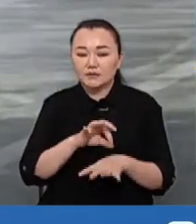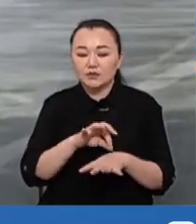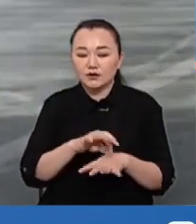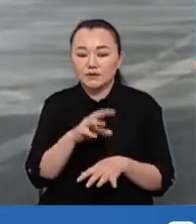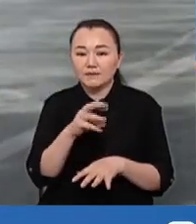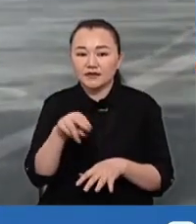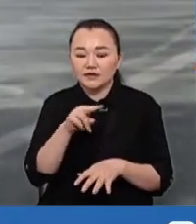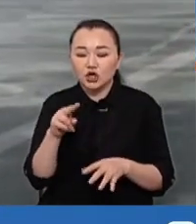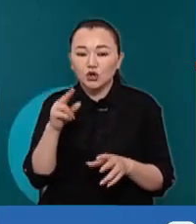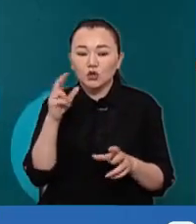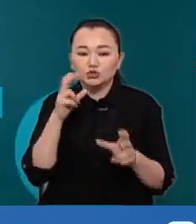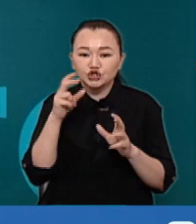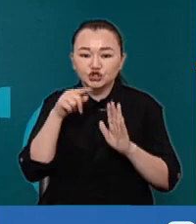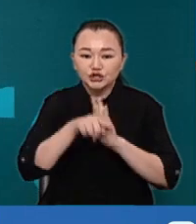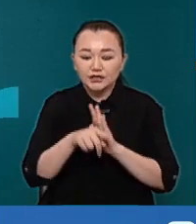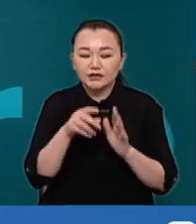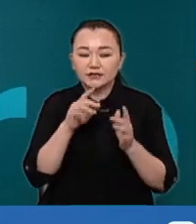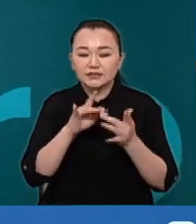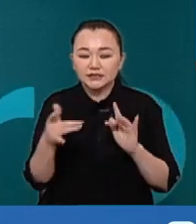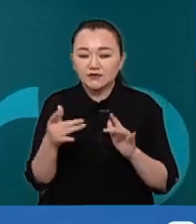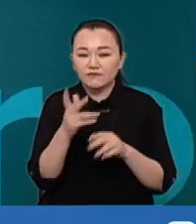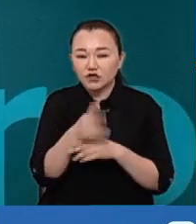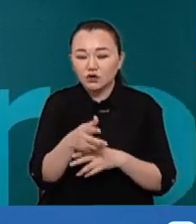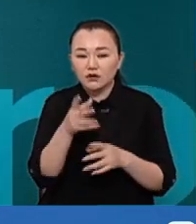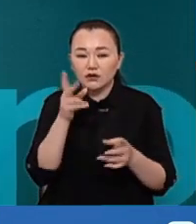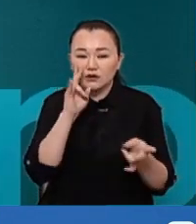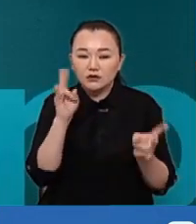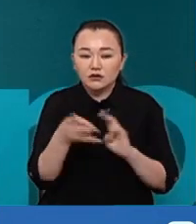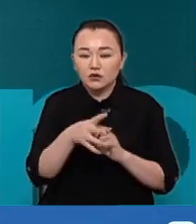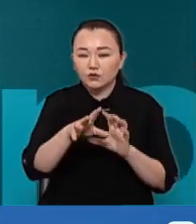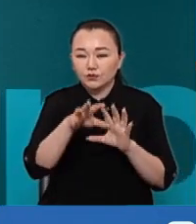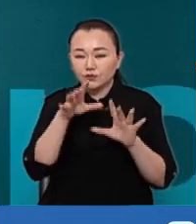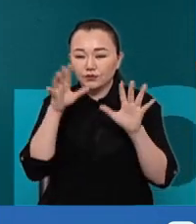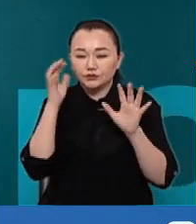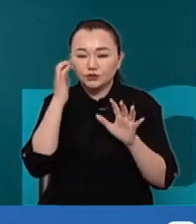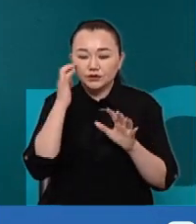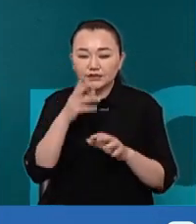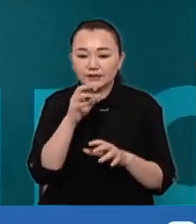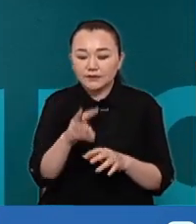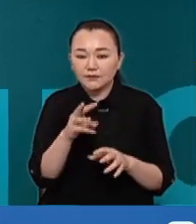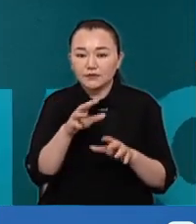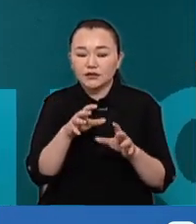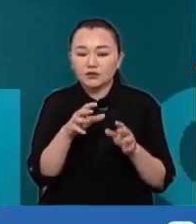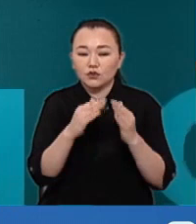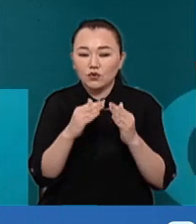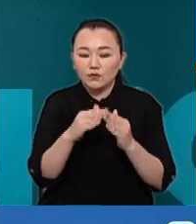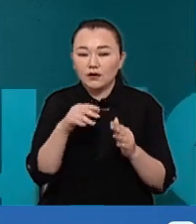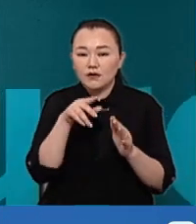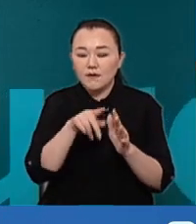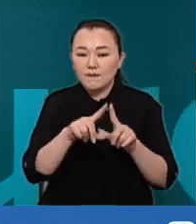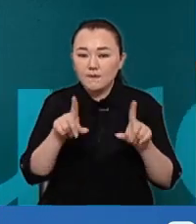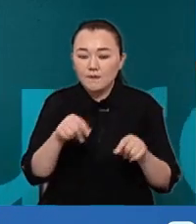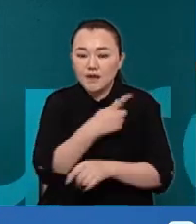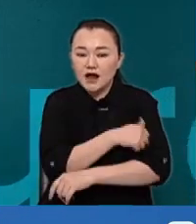пациентами медучреждения. В сети распространяются видеокадры, на которых видны клубы густого черного дыма, исходящие из здания больницы.